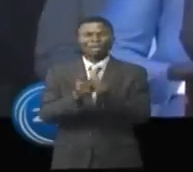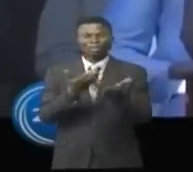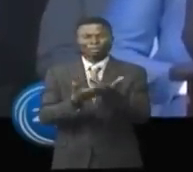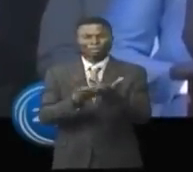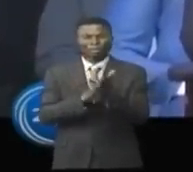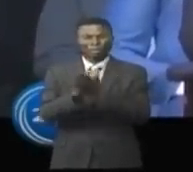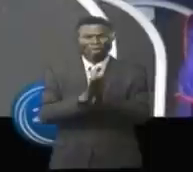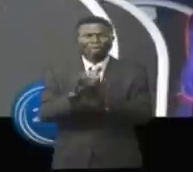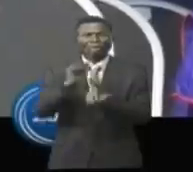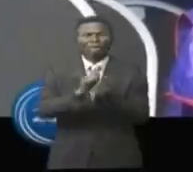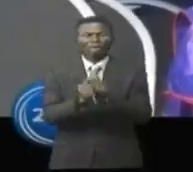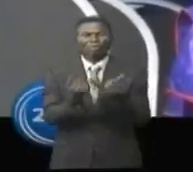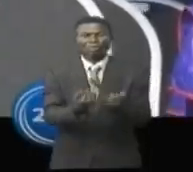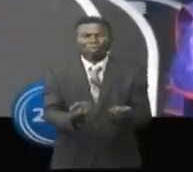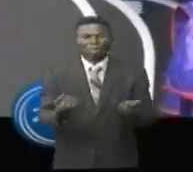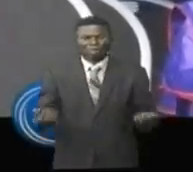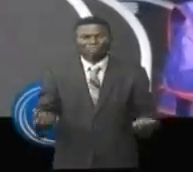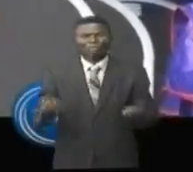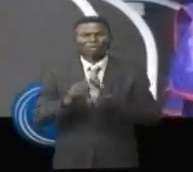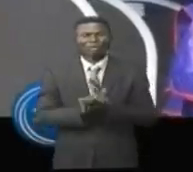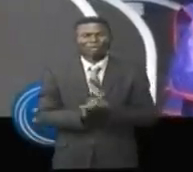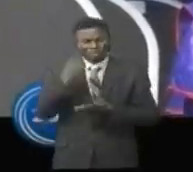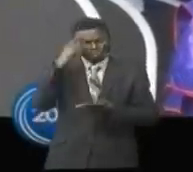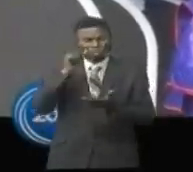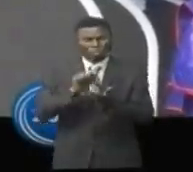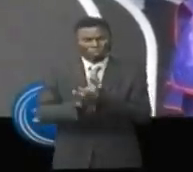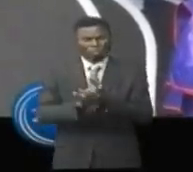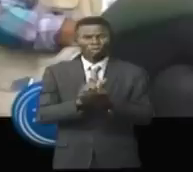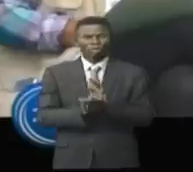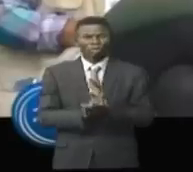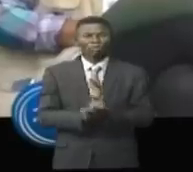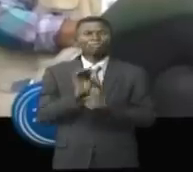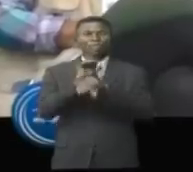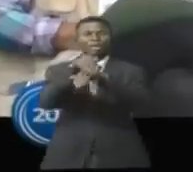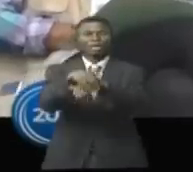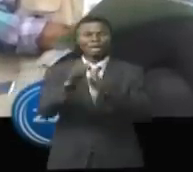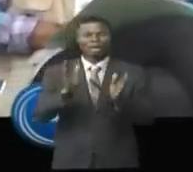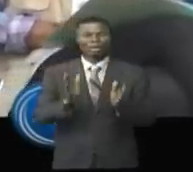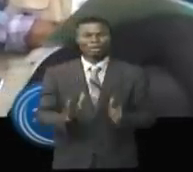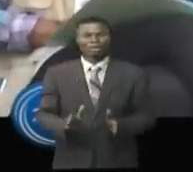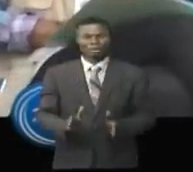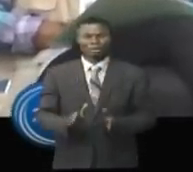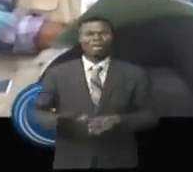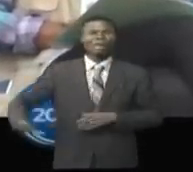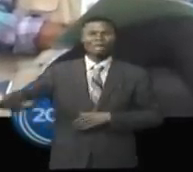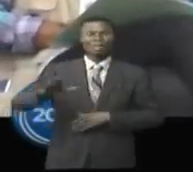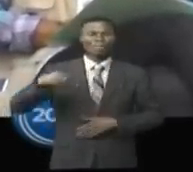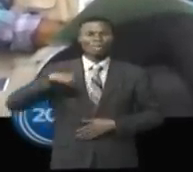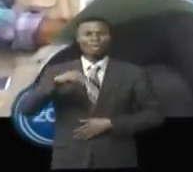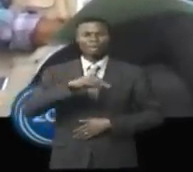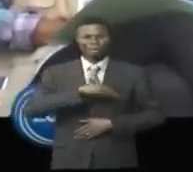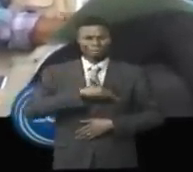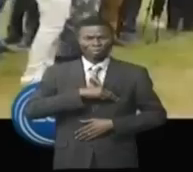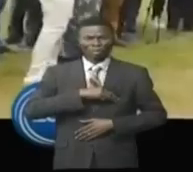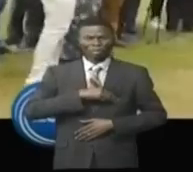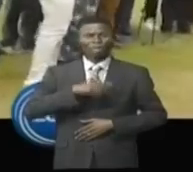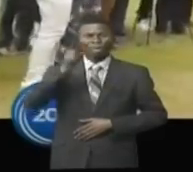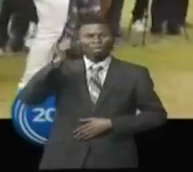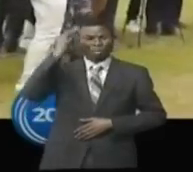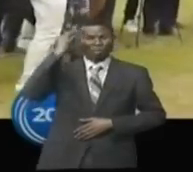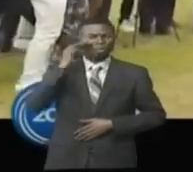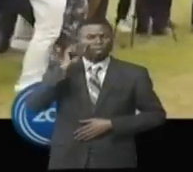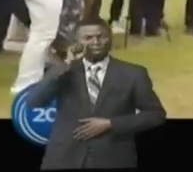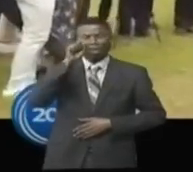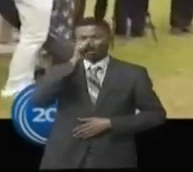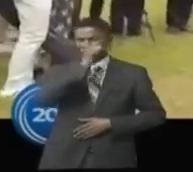concerne la situation des enfants. Et cela au regard des engagements pris par les États membres. Le Premier ministre Jean-Michel Samalou Kondé Kiengé